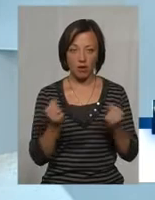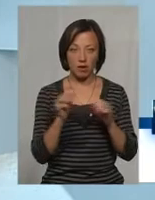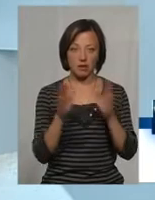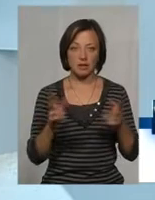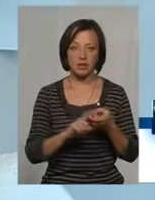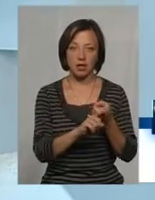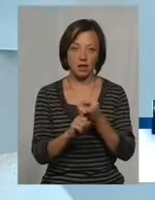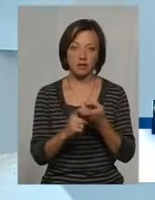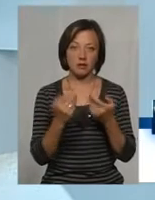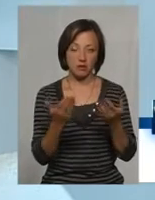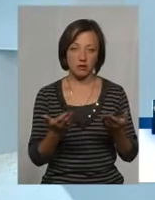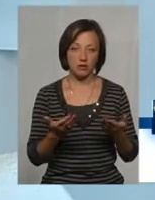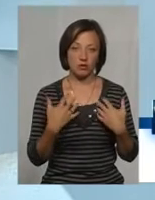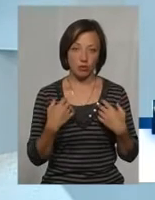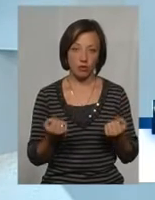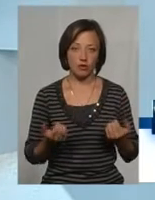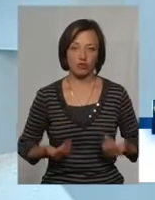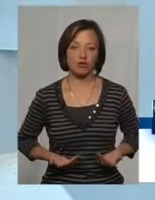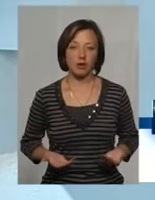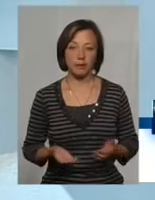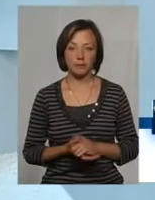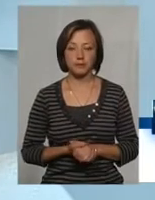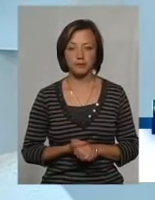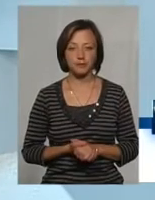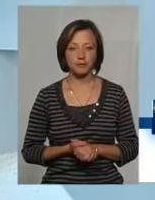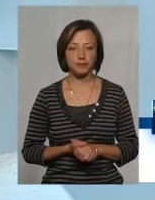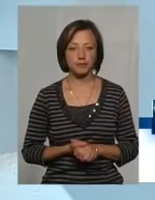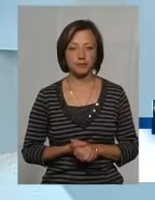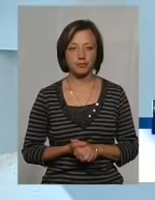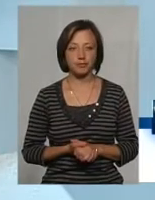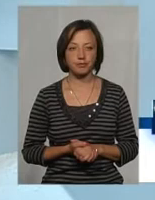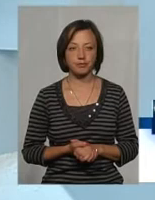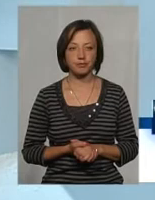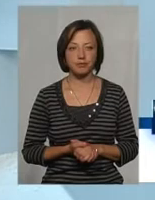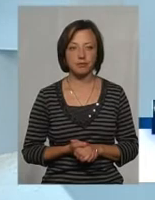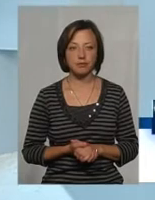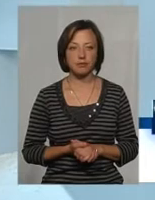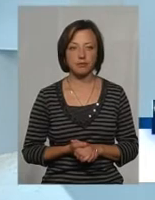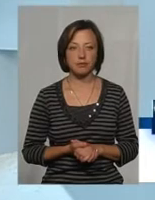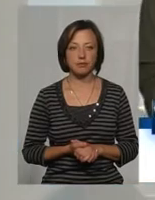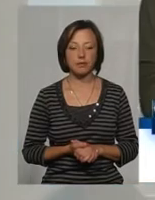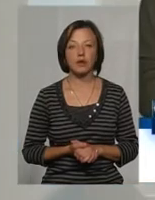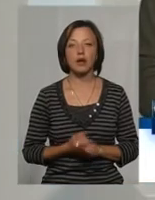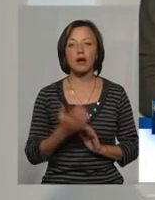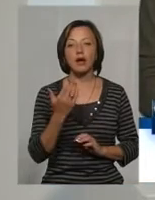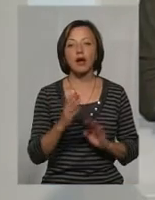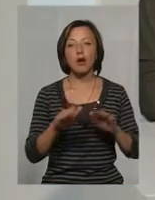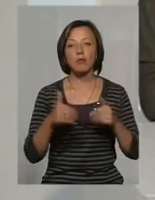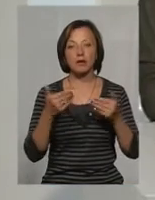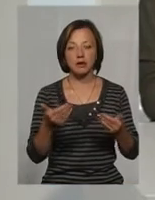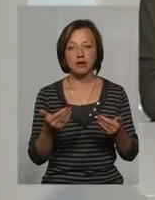цього залежить безпосередньо наше здоров'я і життя, від того, які продукти ми вживаємо. Які рекомендації ми маємо